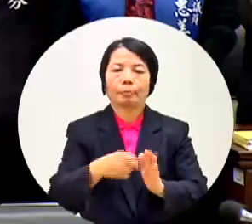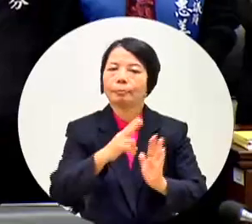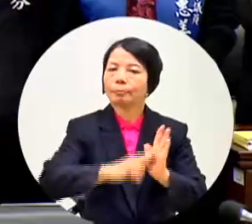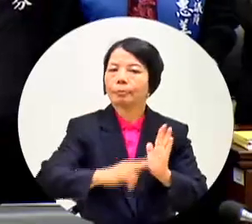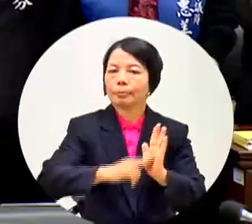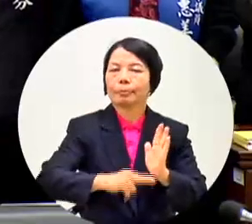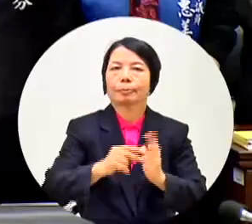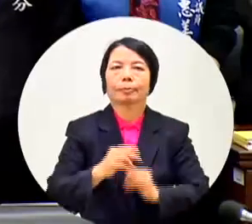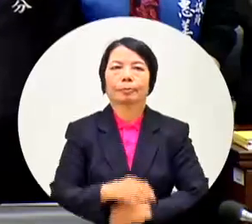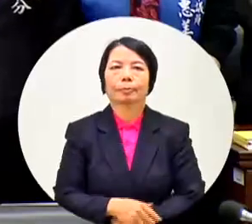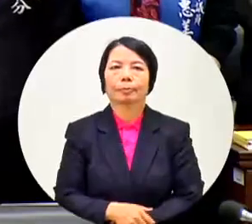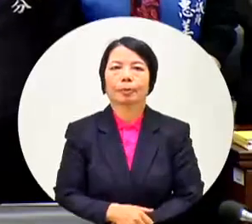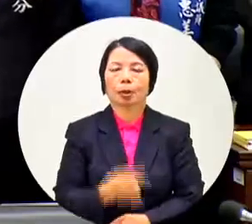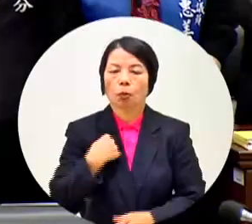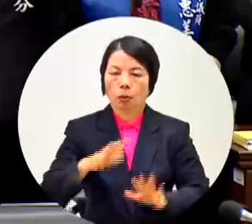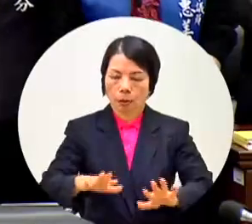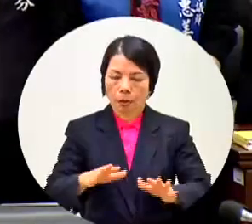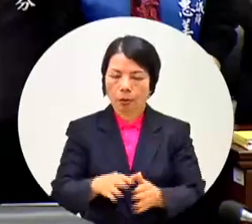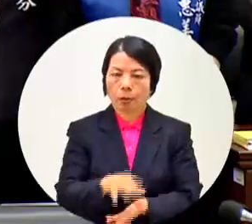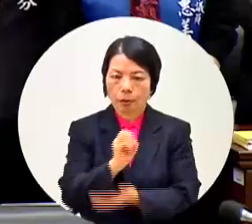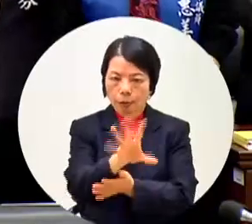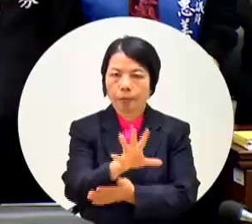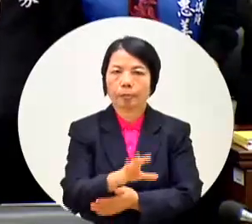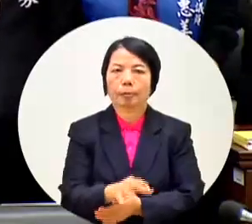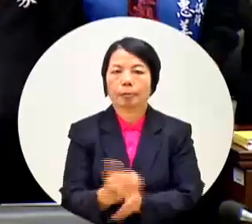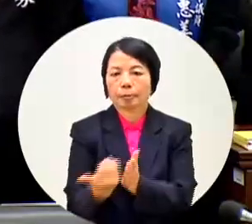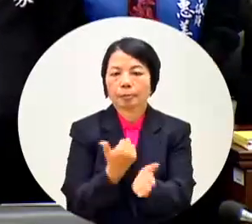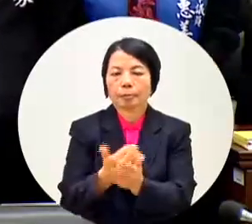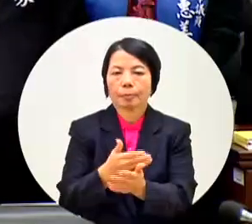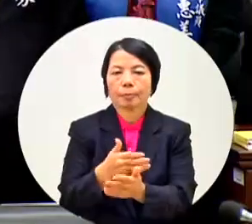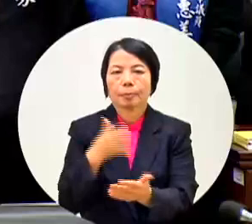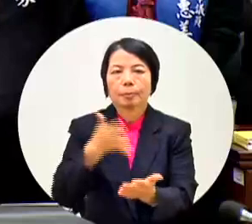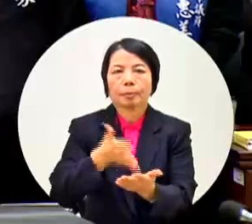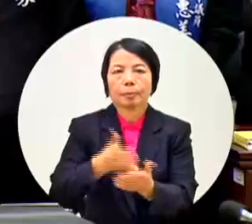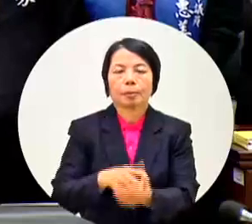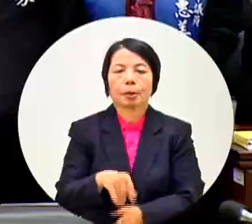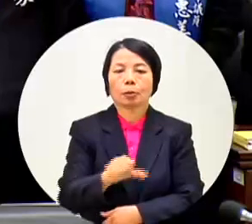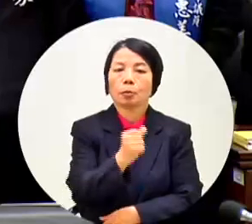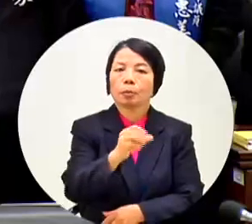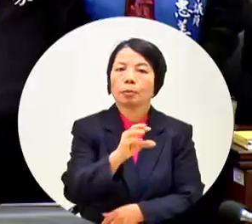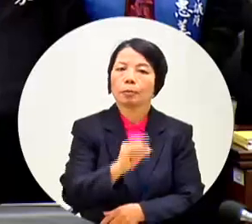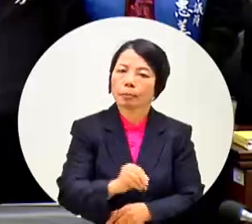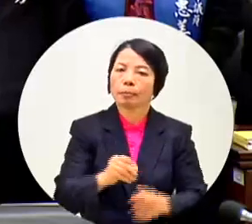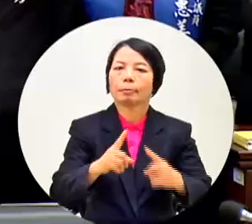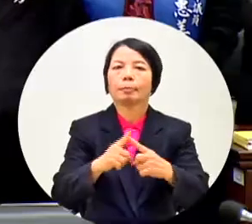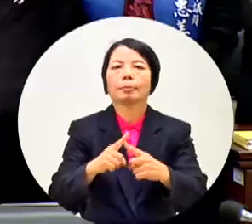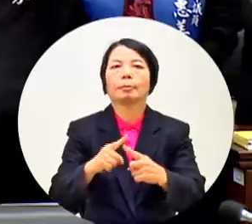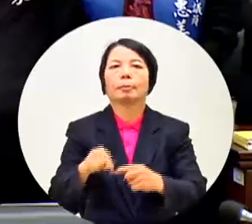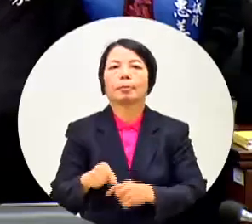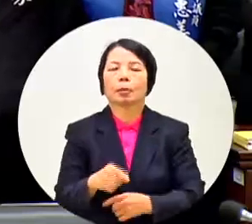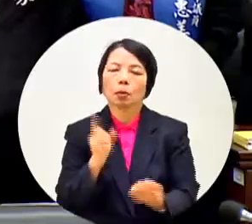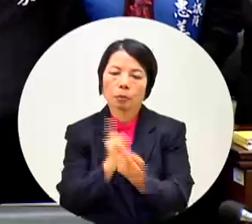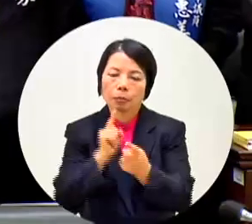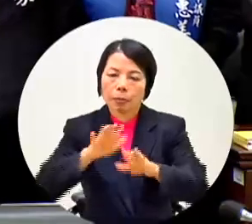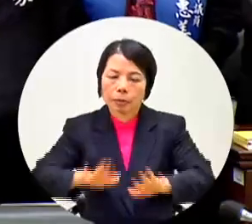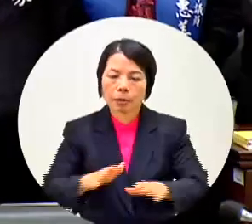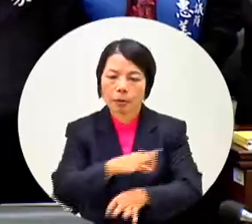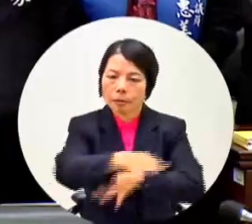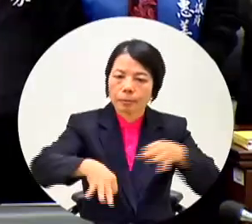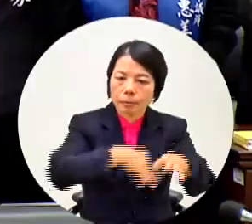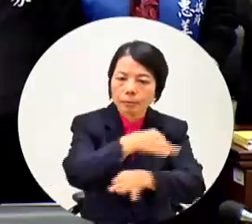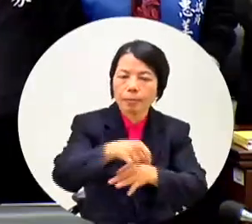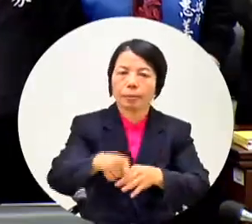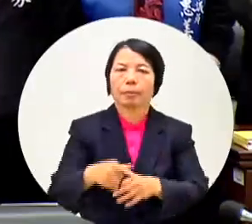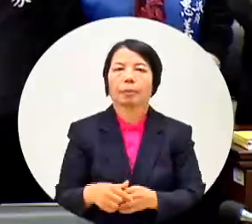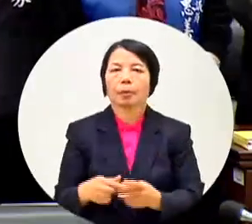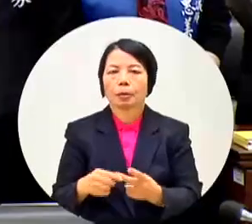来，刚刚所提到的500万的人口，市长现在对于整个的经济链在产生，不管我